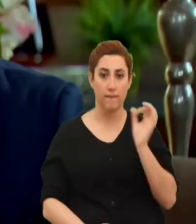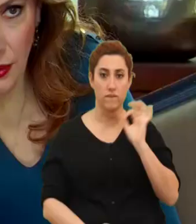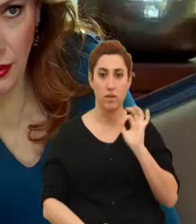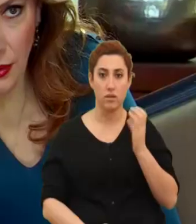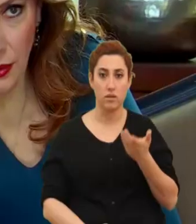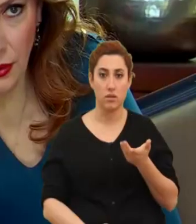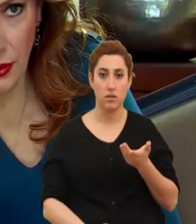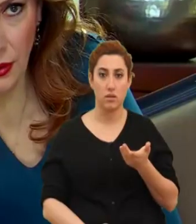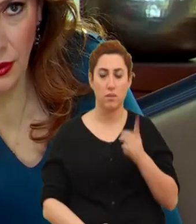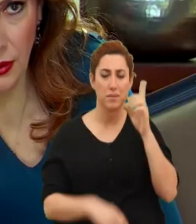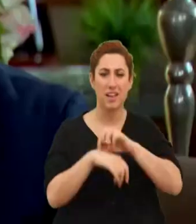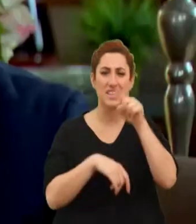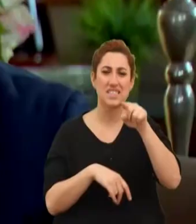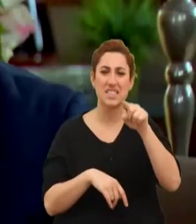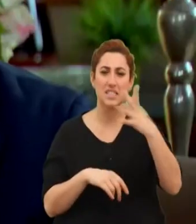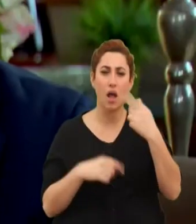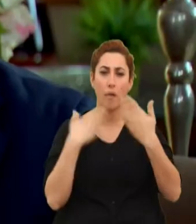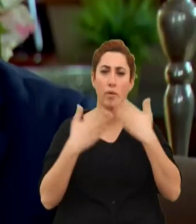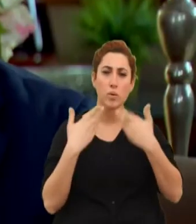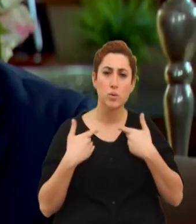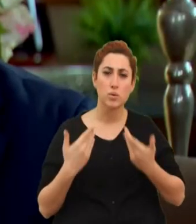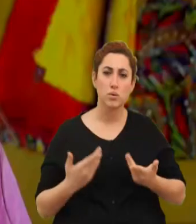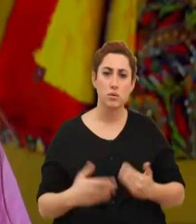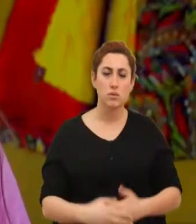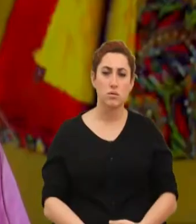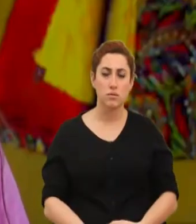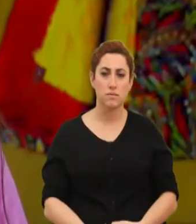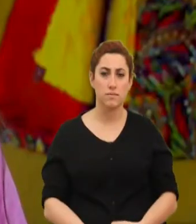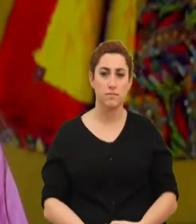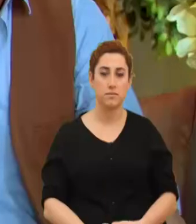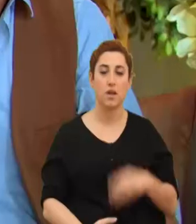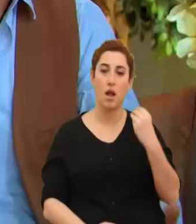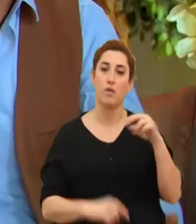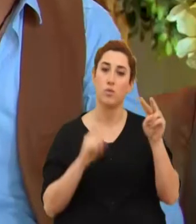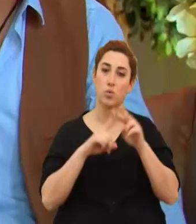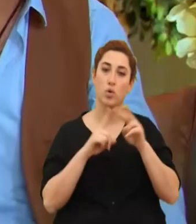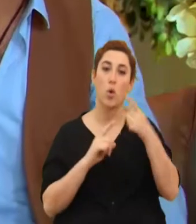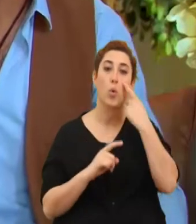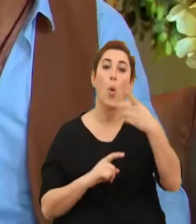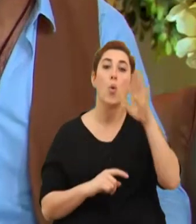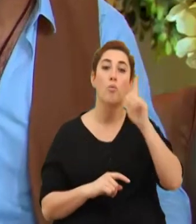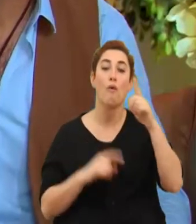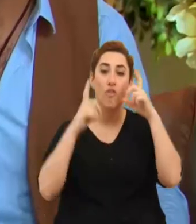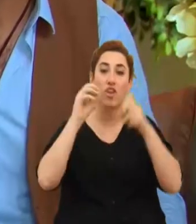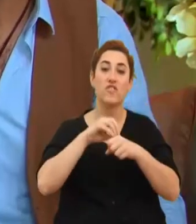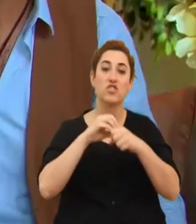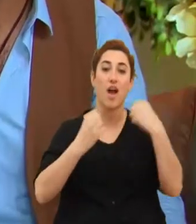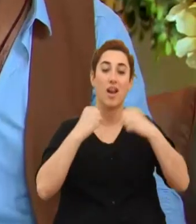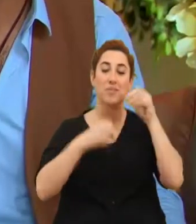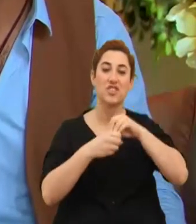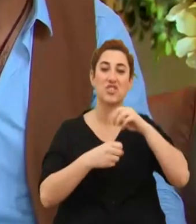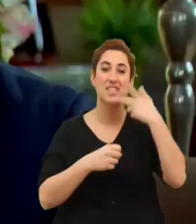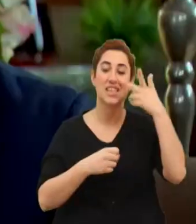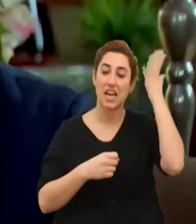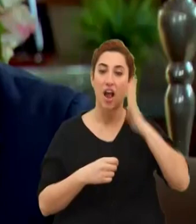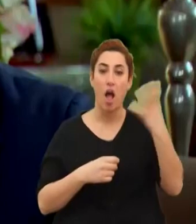Evet. Bir dakika ya, siz neden bahsediyorsunuz? Ya Nurhan, ya görmüyor musun, o fotoğrafta arabana sarışın bir